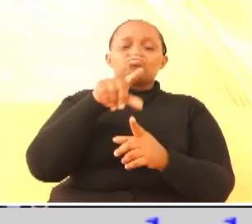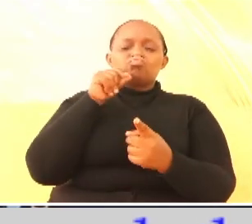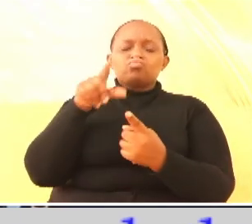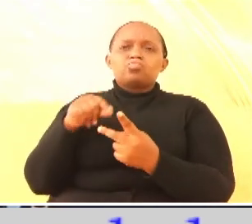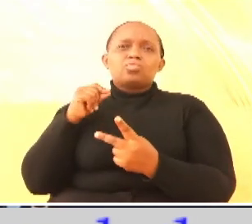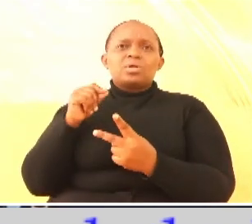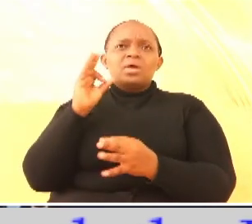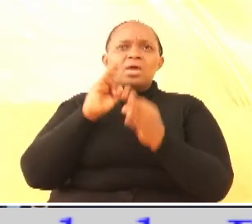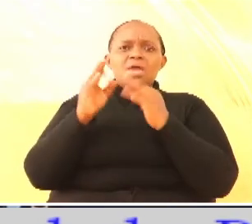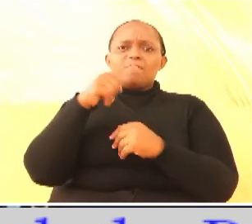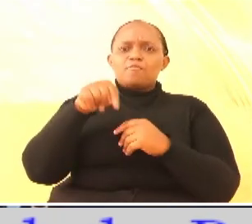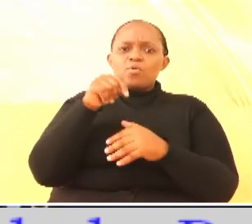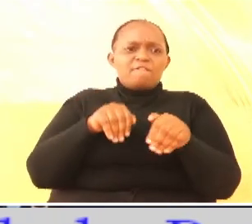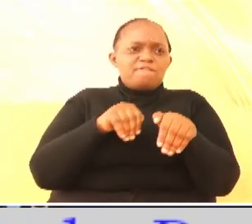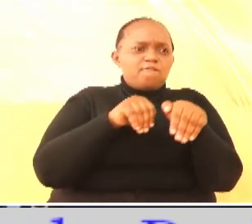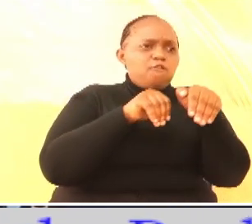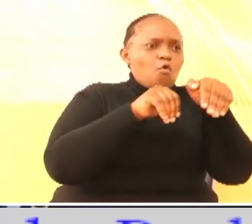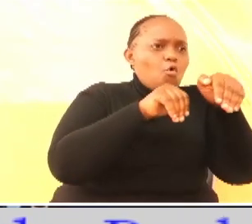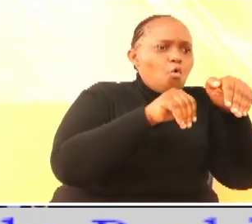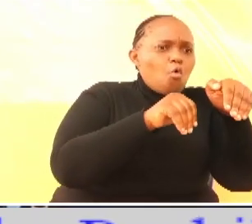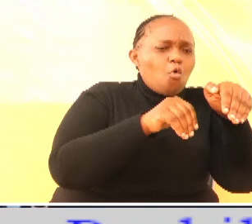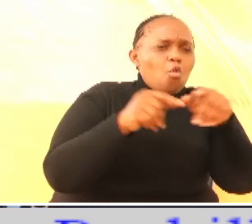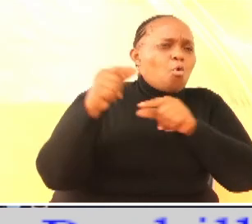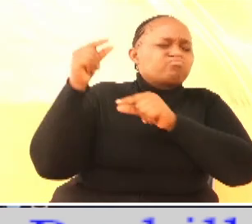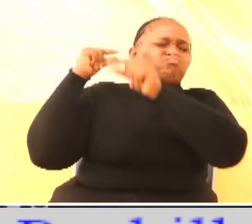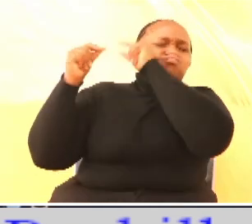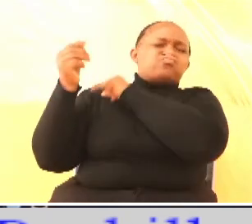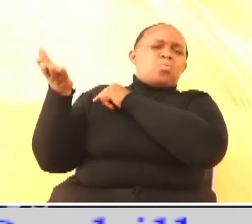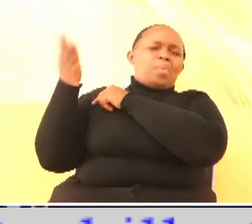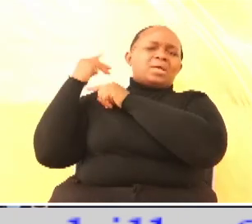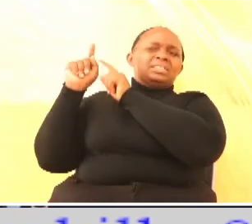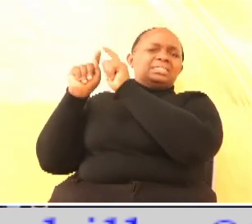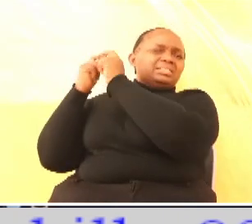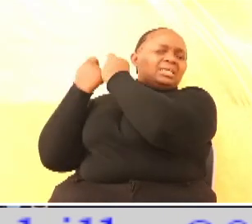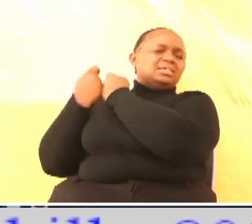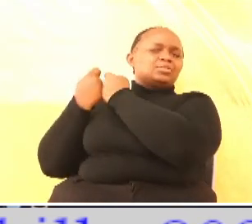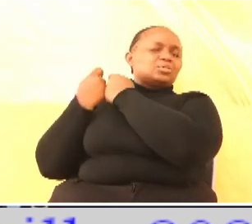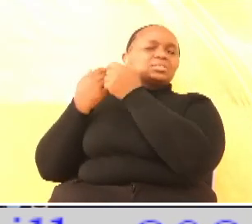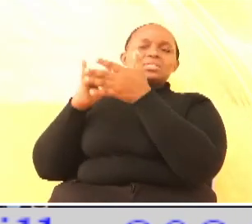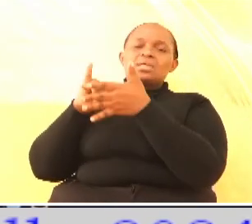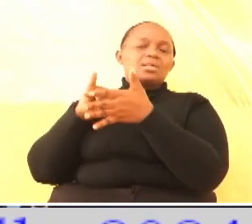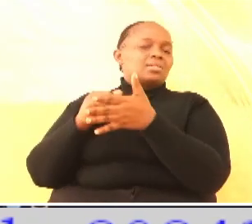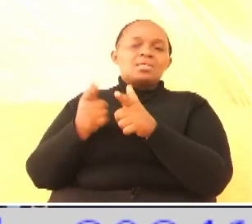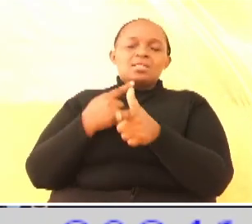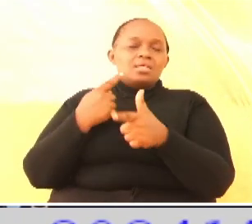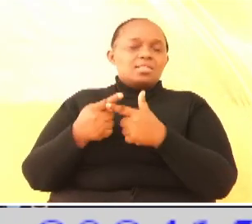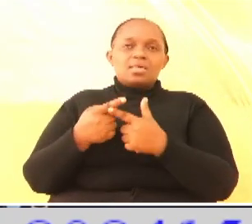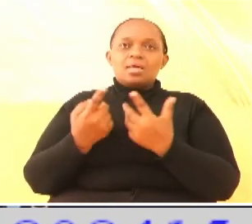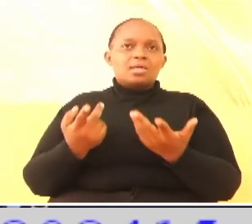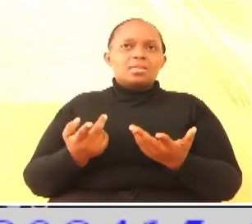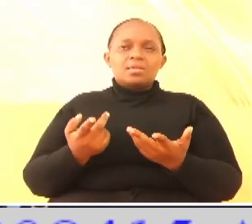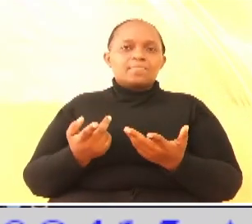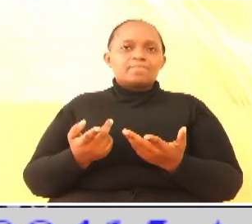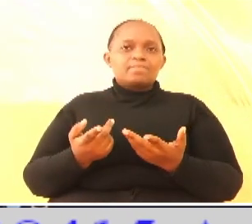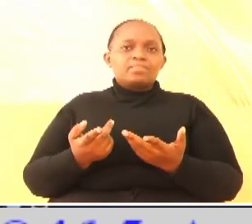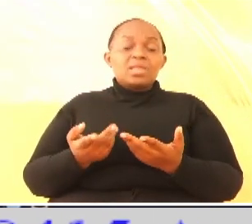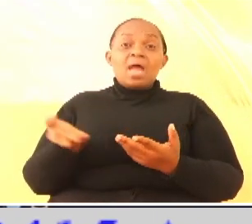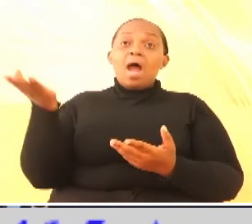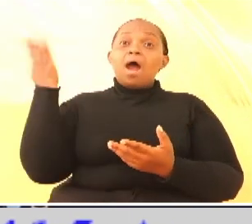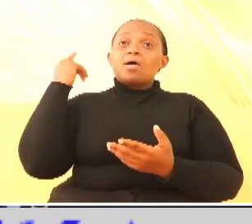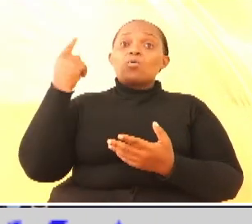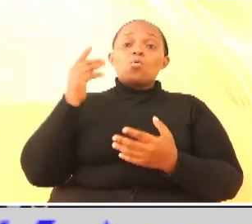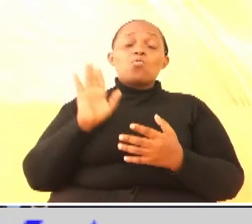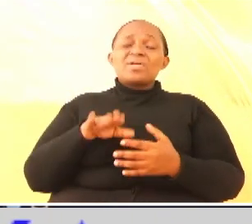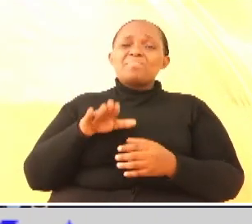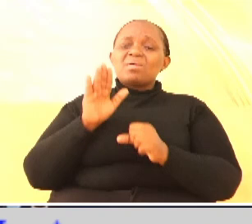za zamani, ambazo kuna mambo mazuri yalikuweko lakini mengine yalikuwa mabaya. Kama wa mama sasa, si walikuwa nafinyiriwa sana na